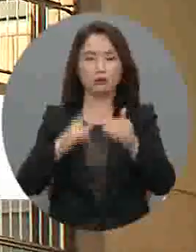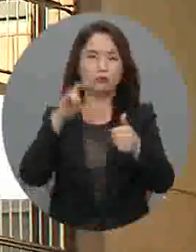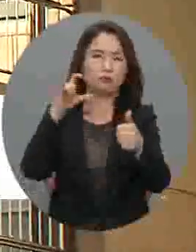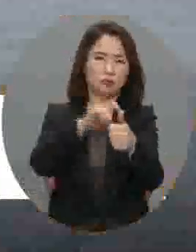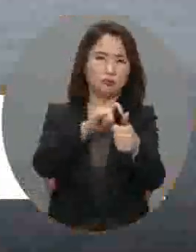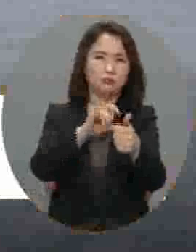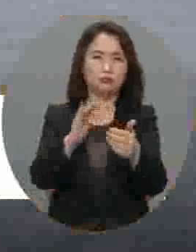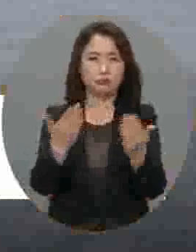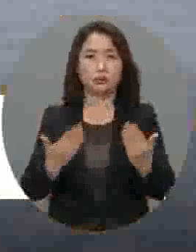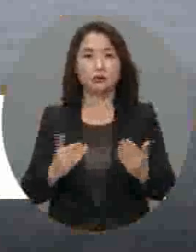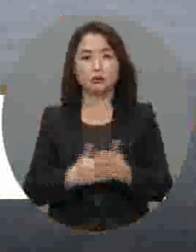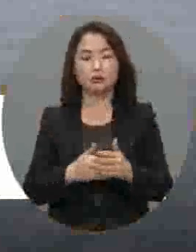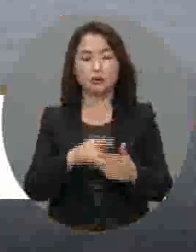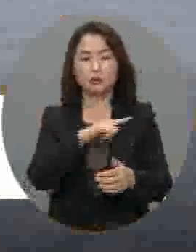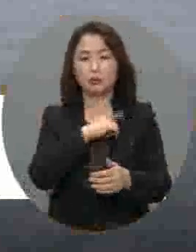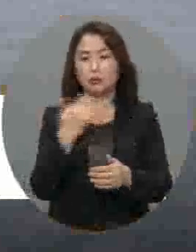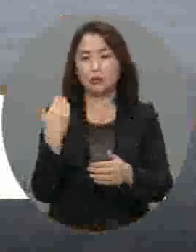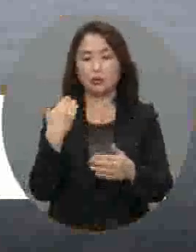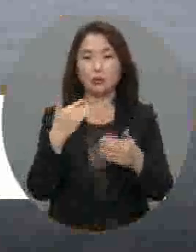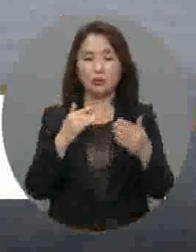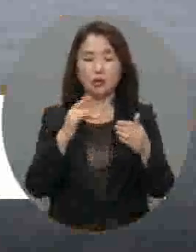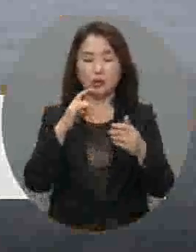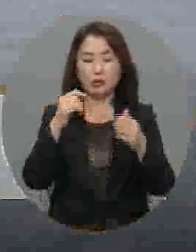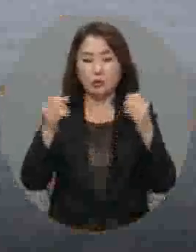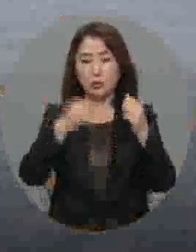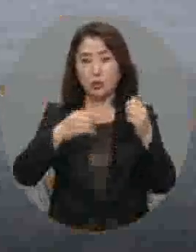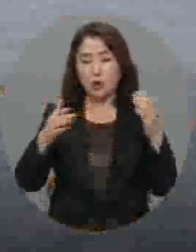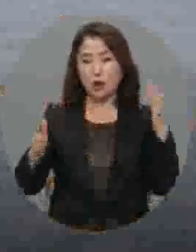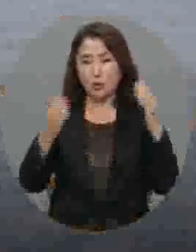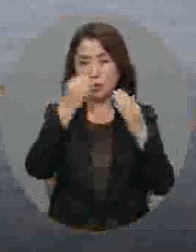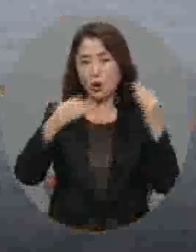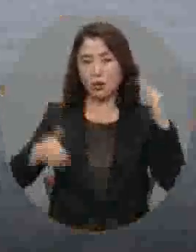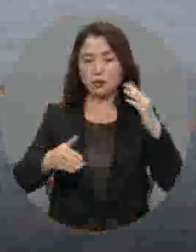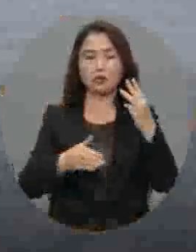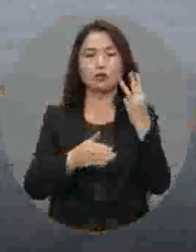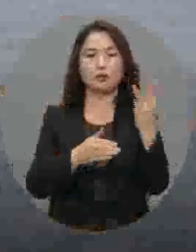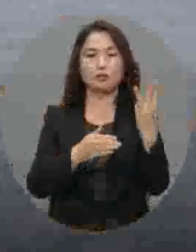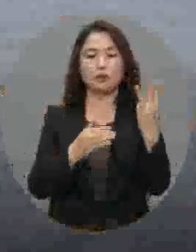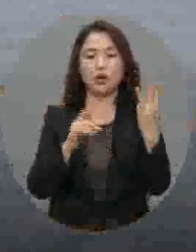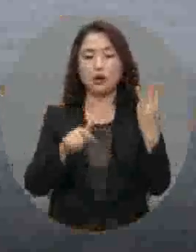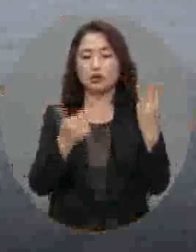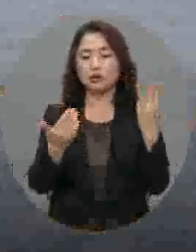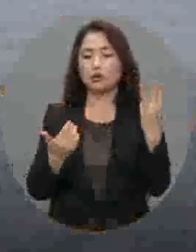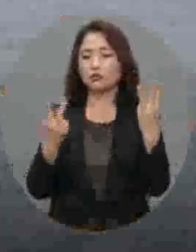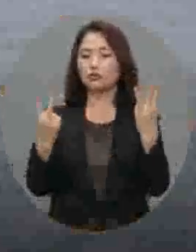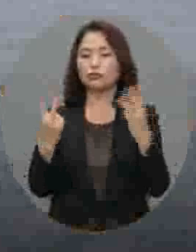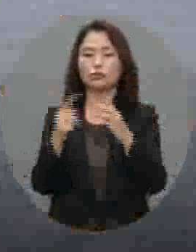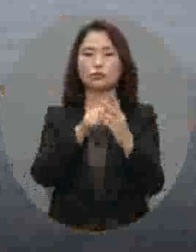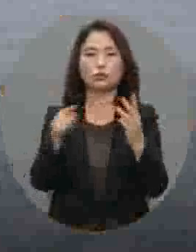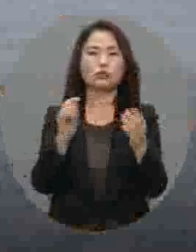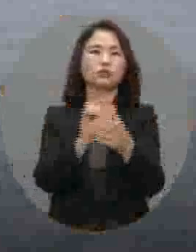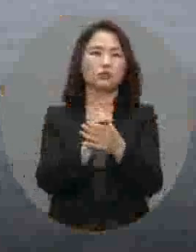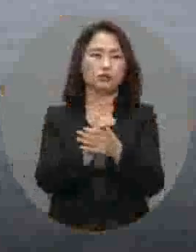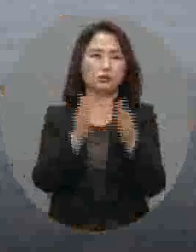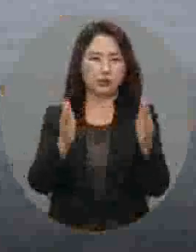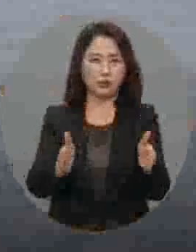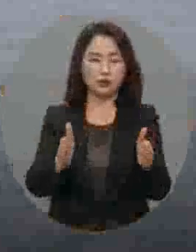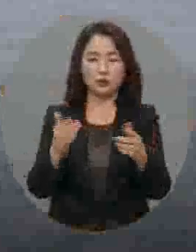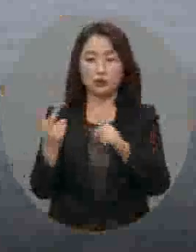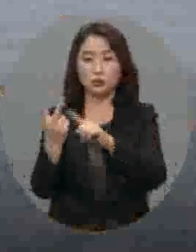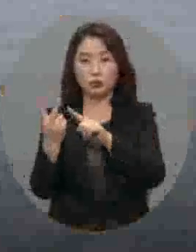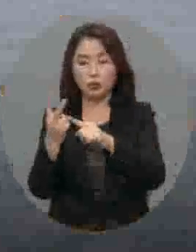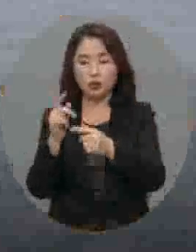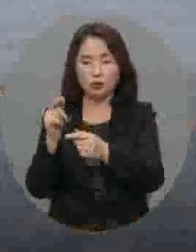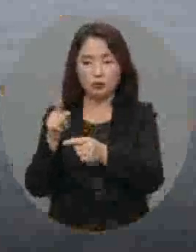됐습니다 가장 최근 확진된 고교생 3명 은 하루 전 확진 판정을 받은 2명의 친구들입니다 두명의